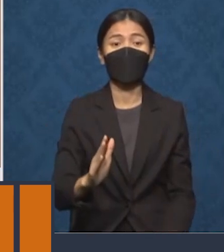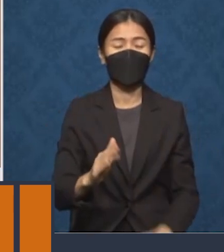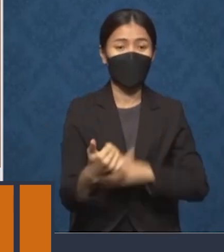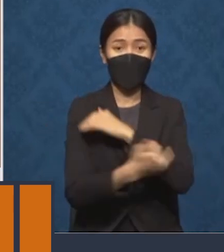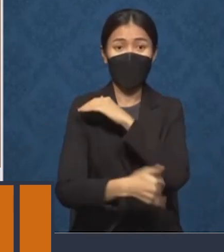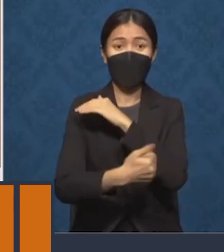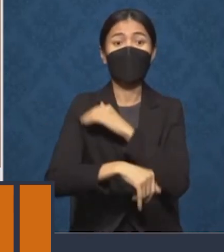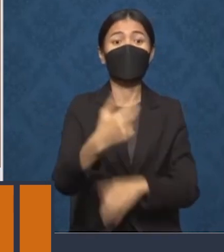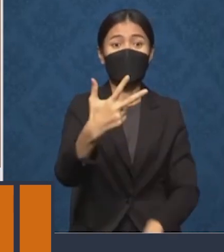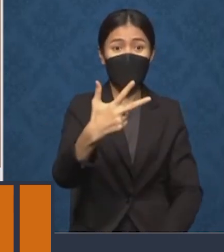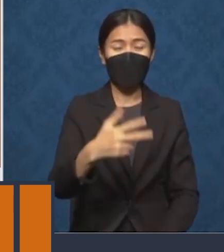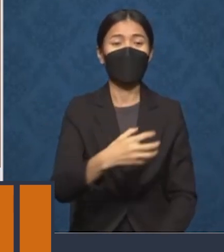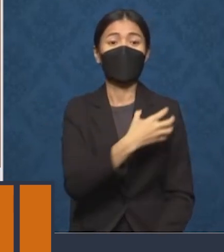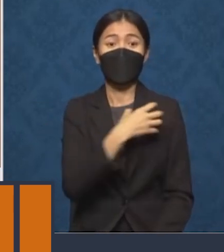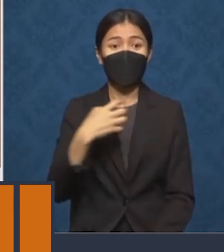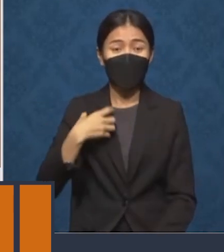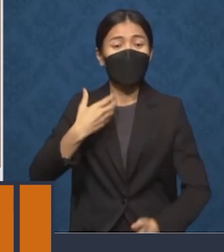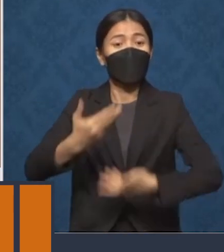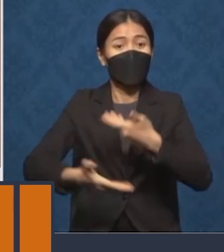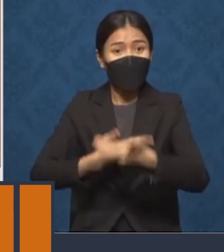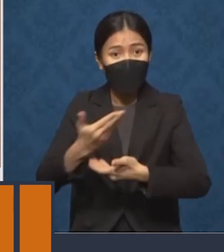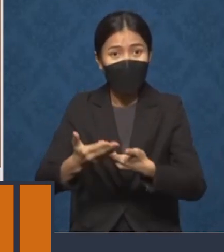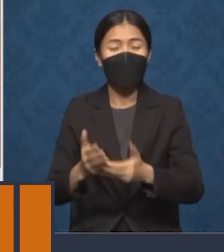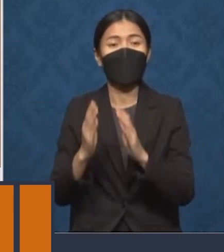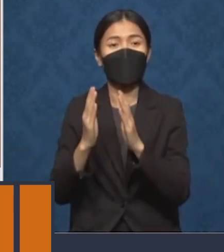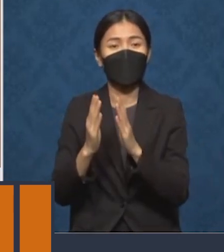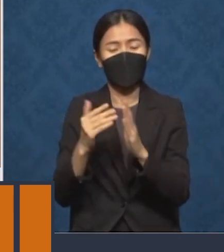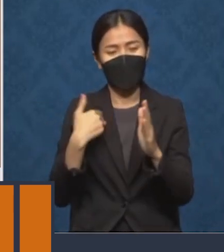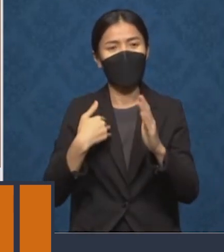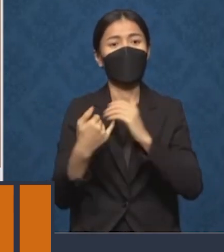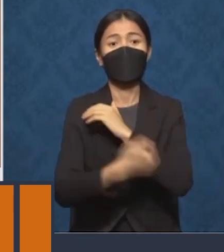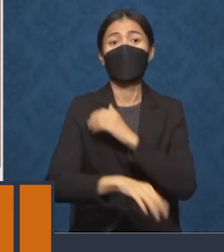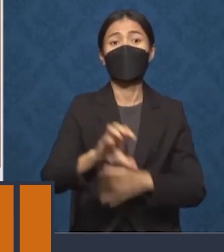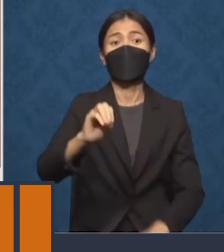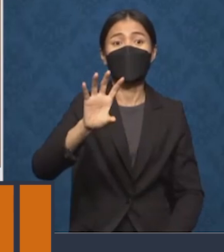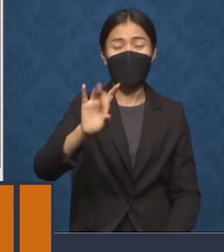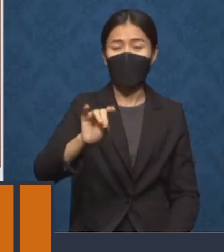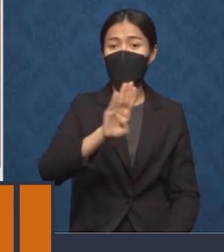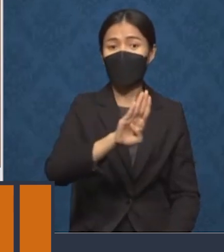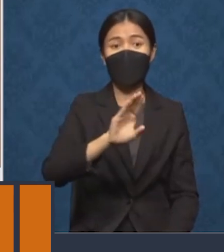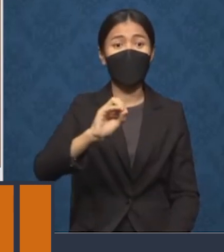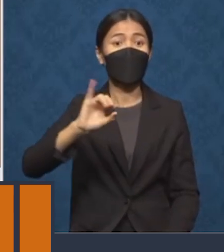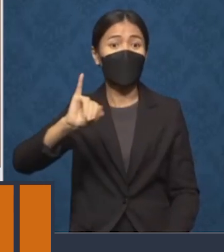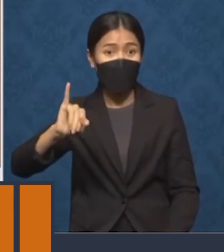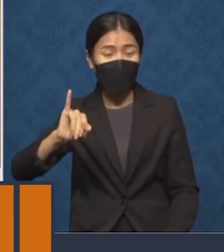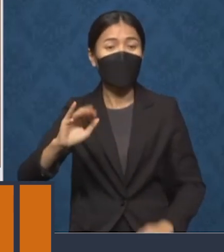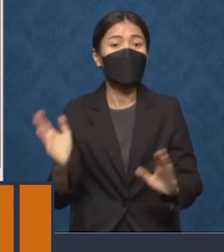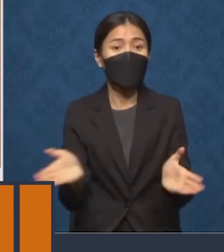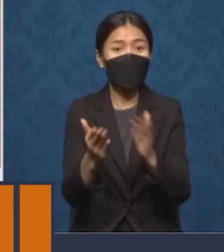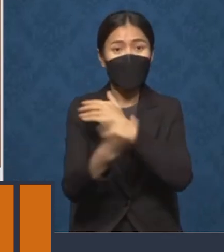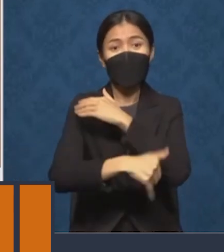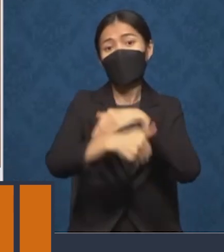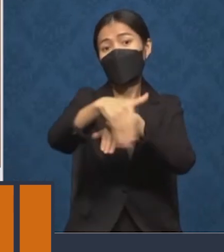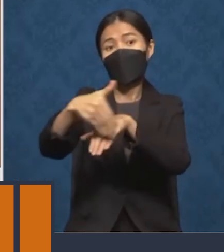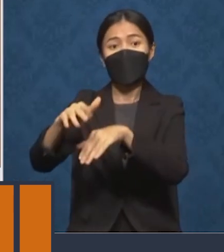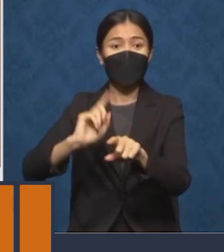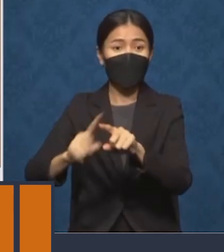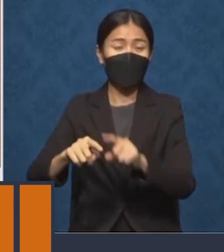นะคะทูตพาณิชย์มีสำนักงานส่งเสริมอีก58ประเทศ BOI มีสำนักงานส่งเสริมในต่างประเทศอีก16แห่